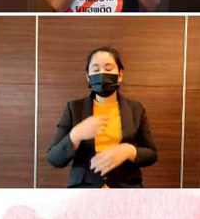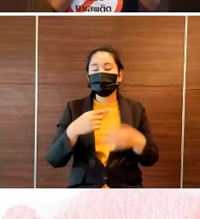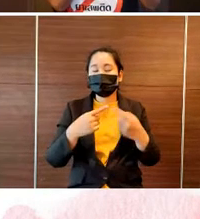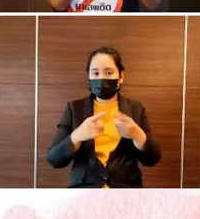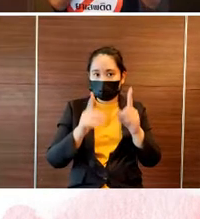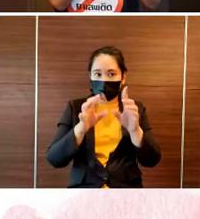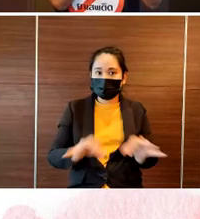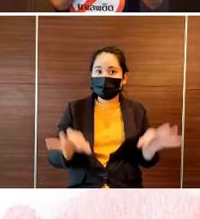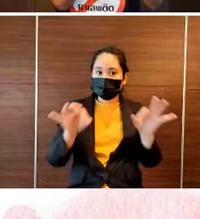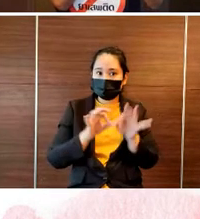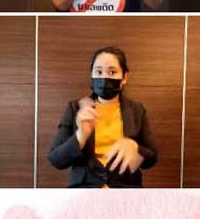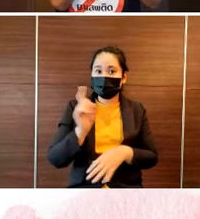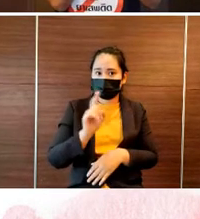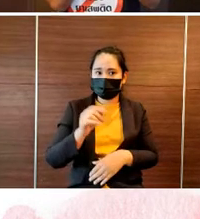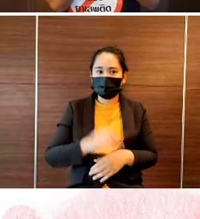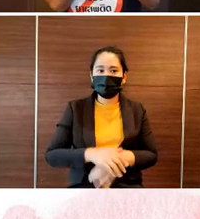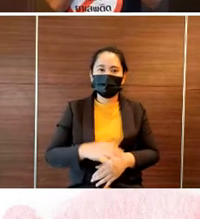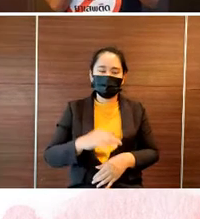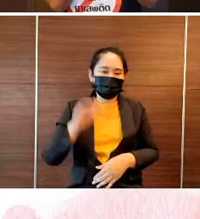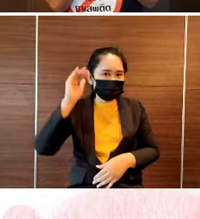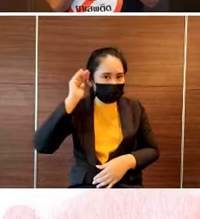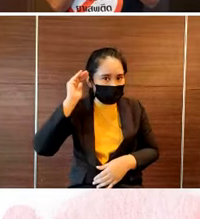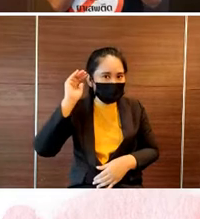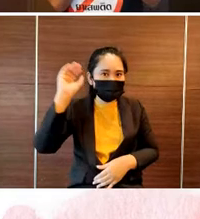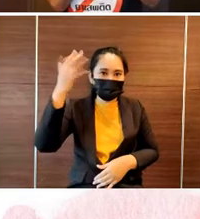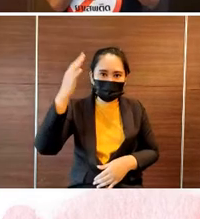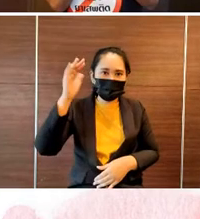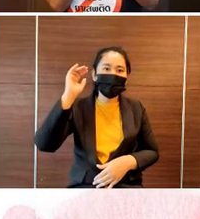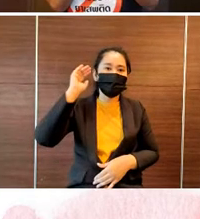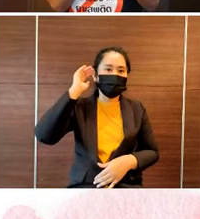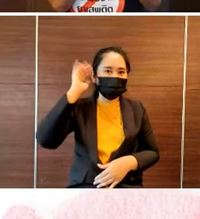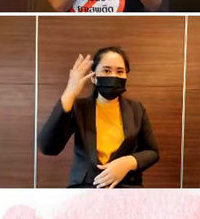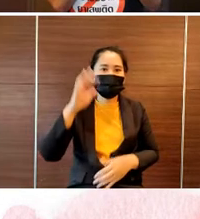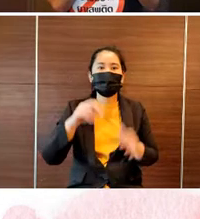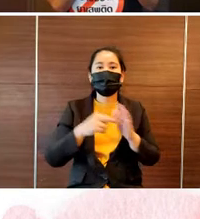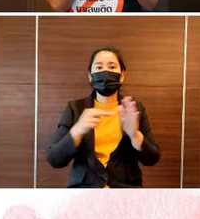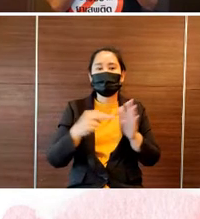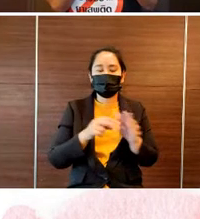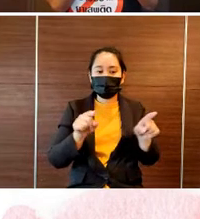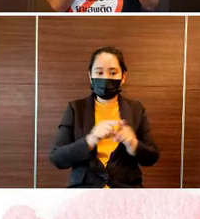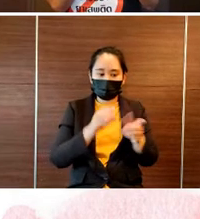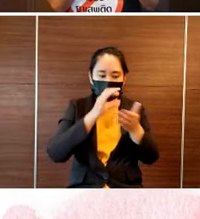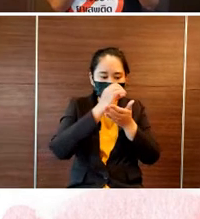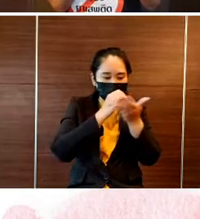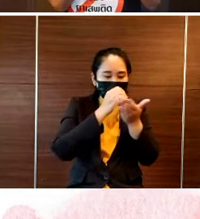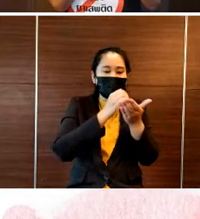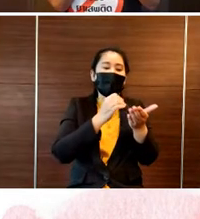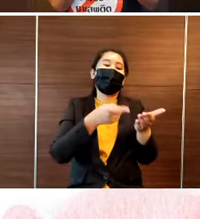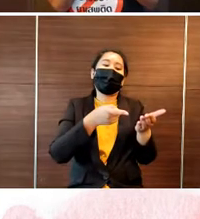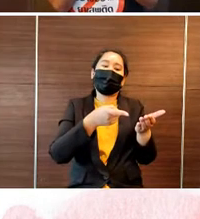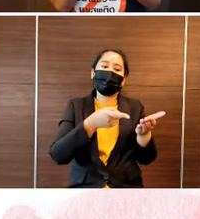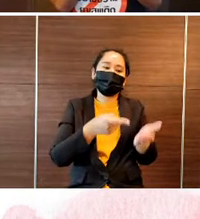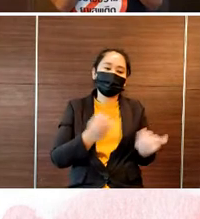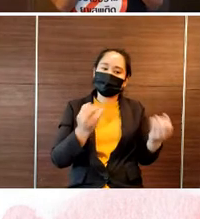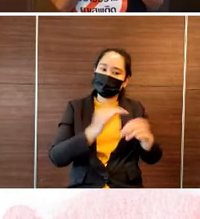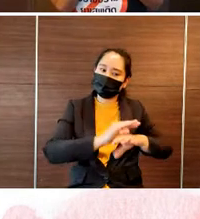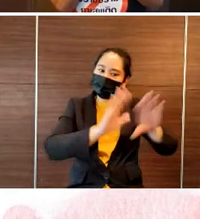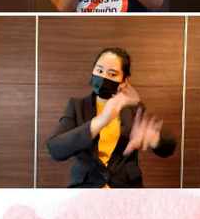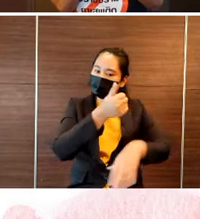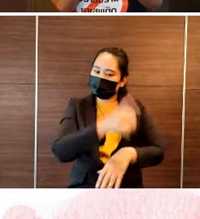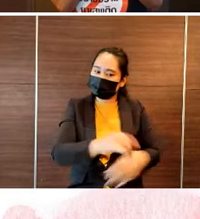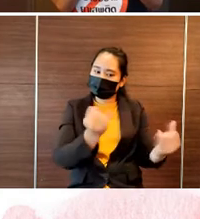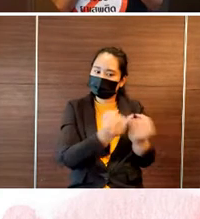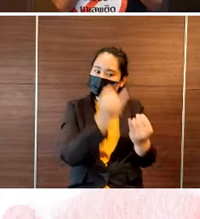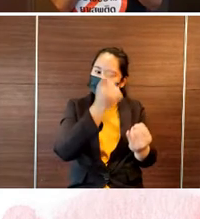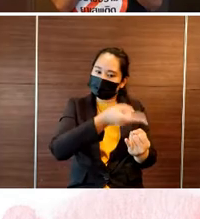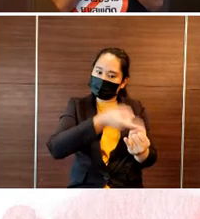าทำไมเขาไม่เชื่อใจการตีตราที่หนักที่สุดก็คือไอ้ขี้ยาหมามันเคยกินขี้ยังไงมันก็กินเนาะเป็นคำที่ไม่ให้เกียรติไม่ให้ความ